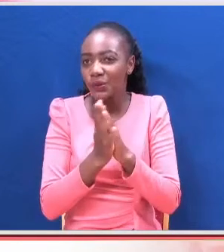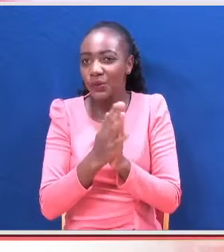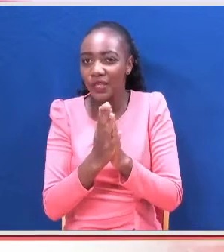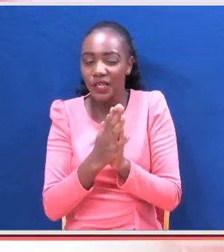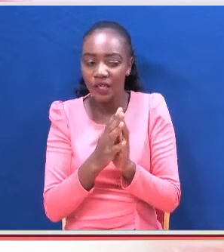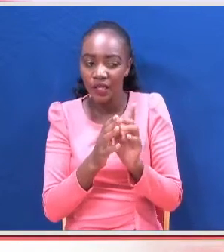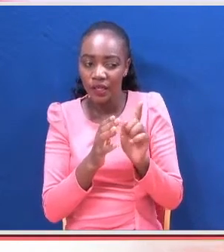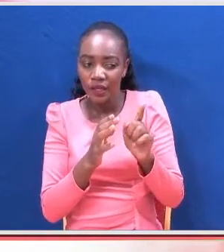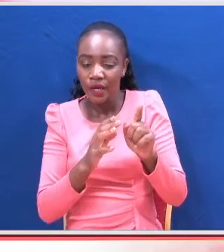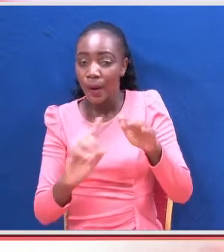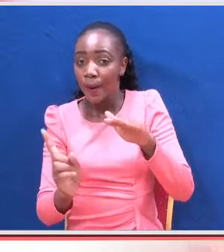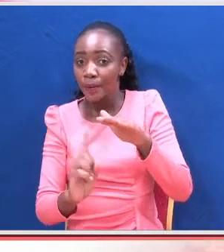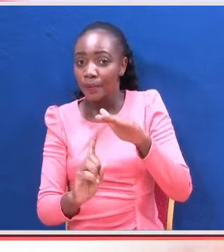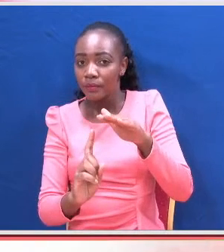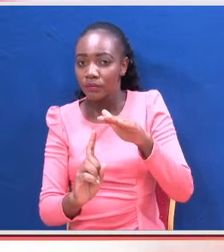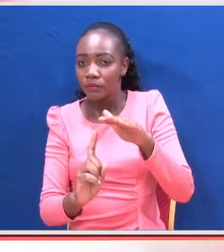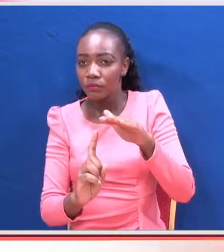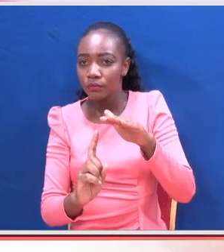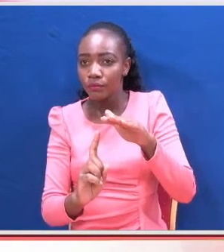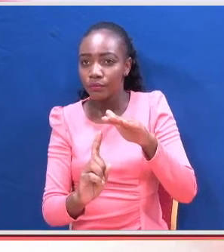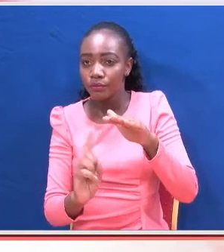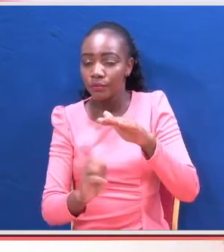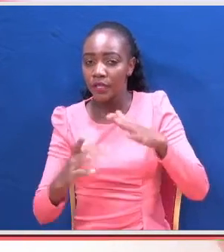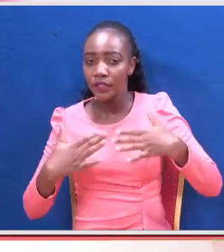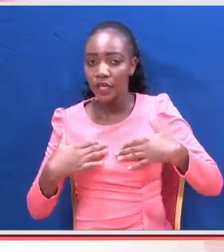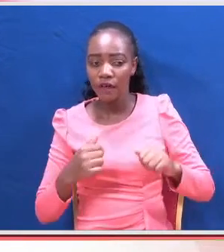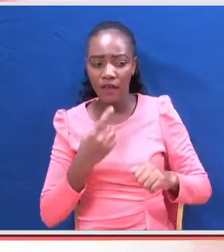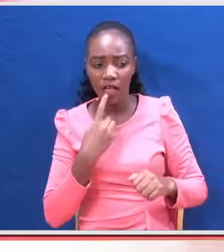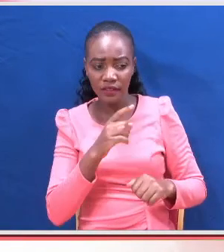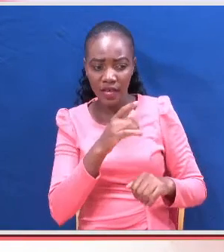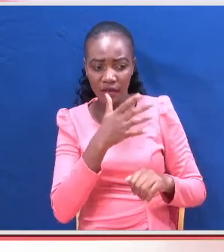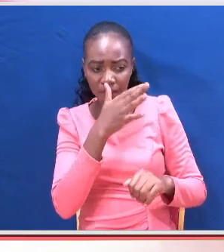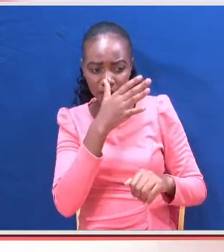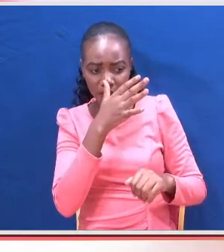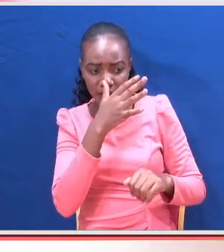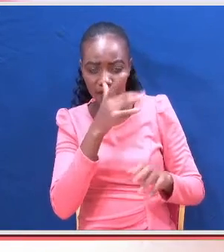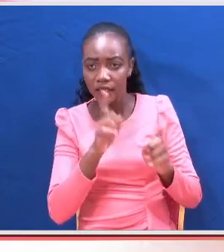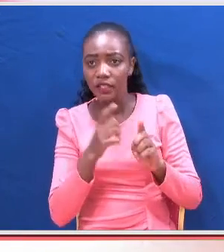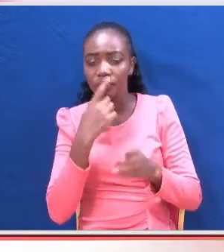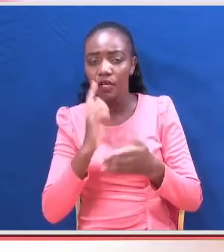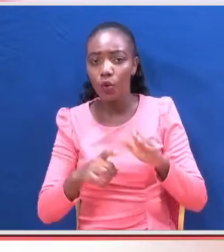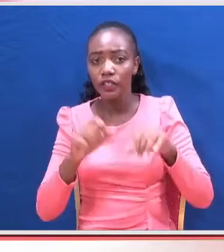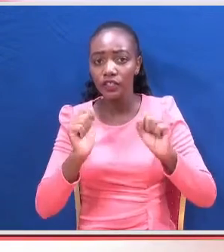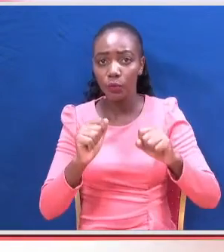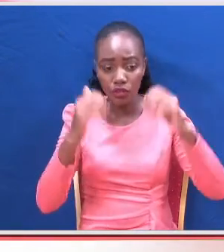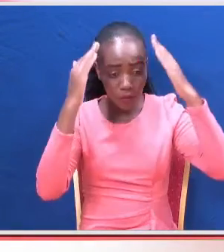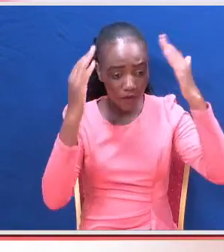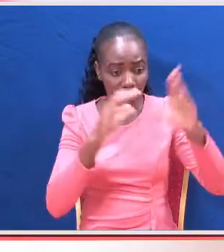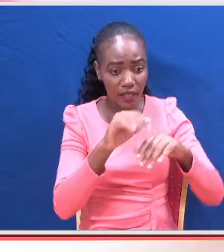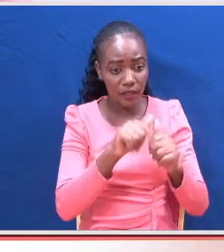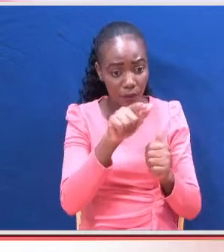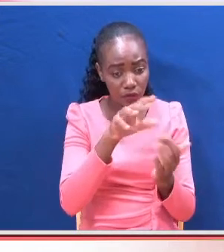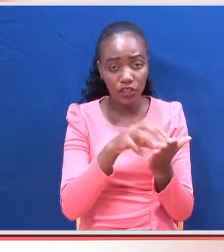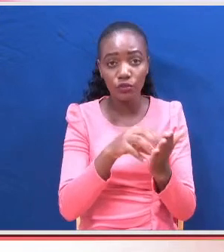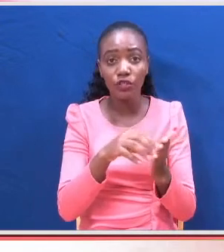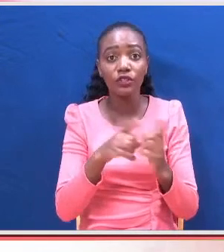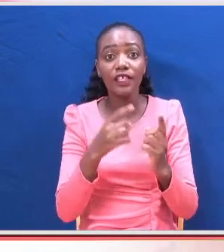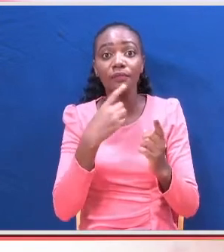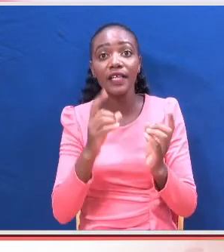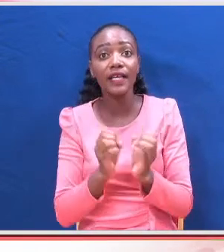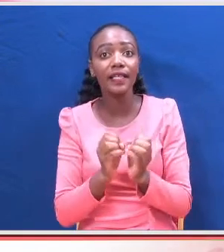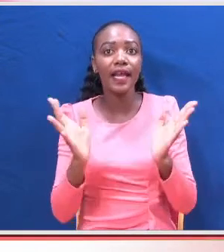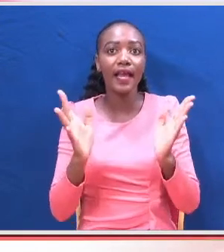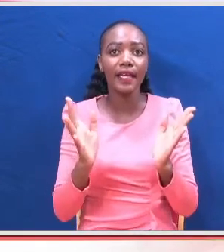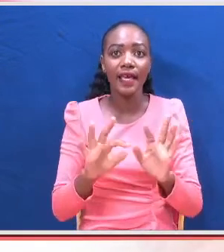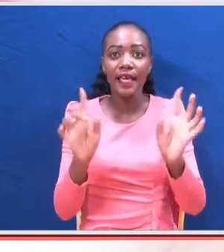na Wizara ya Afya ambayo inasema kuwa litakuwa ikiweka swala hilo wazi. Hata hivyo, Wizara ya